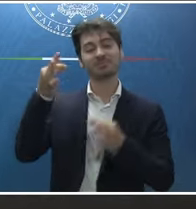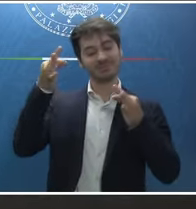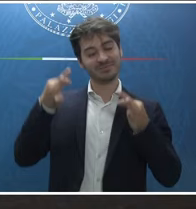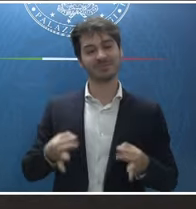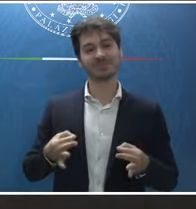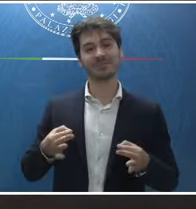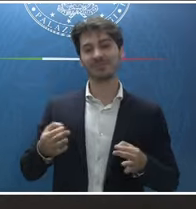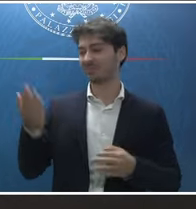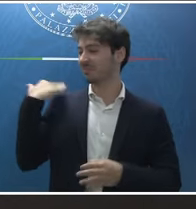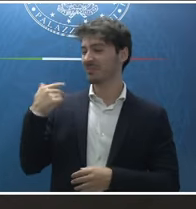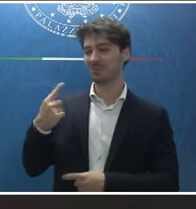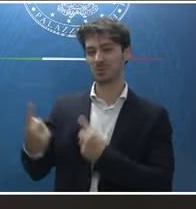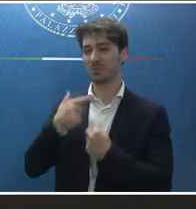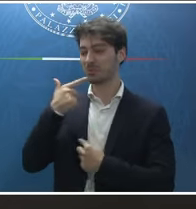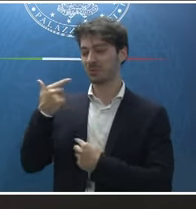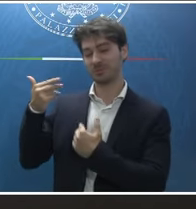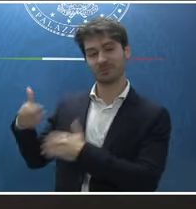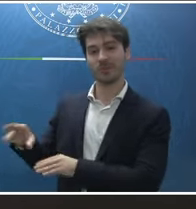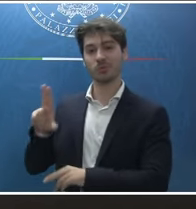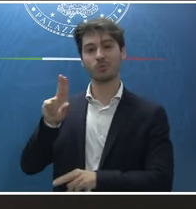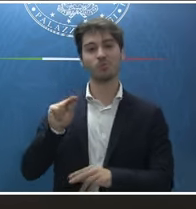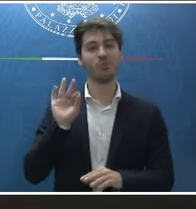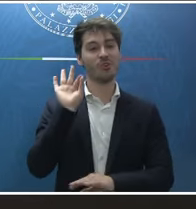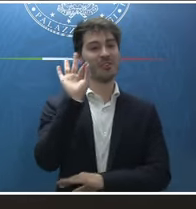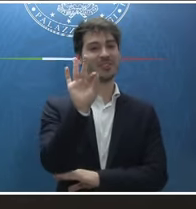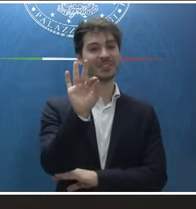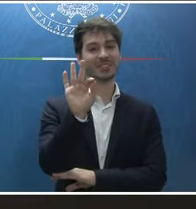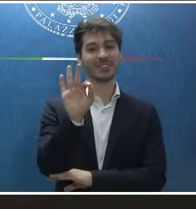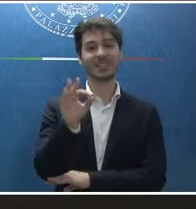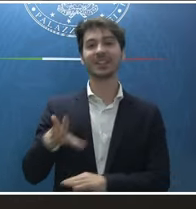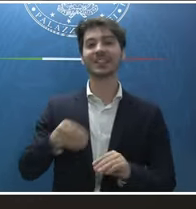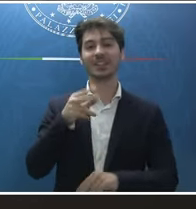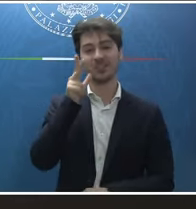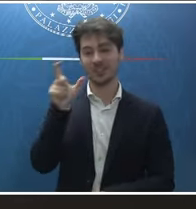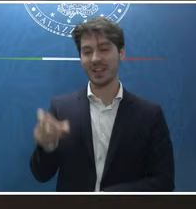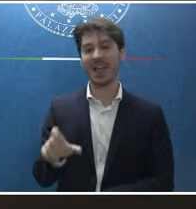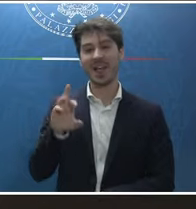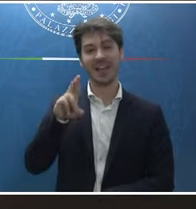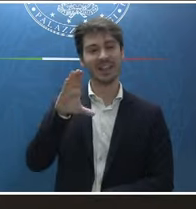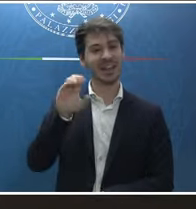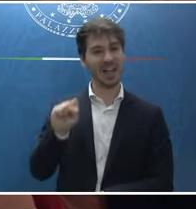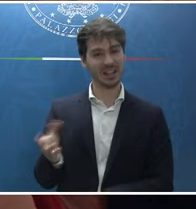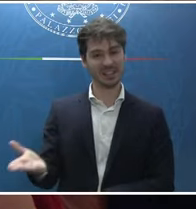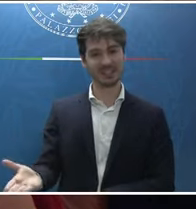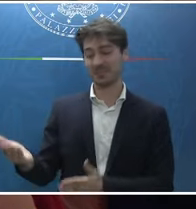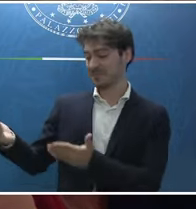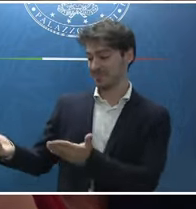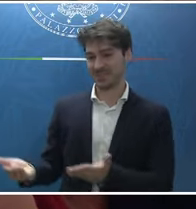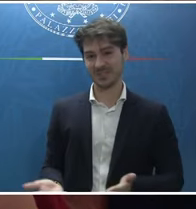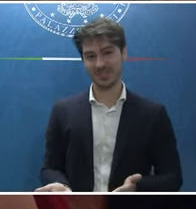di questo tunnel verso una luce. Cominciamo subito da Erika. Erika, prego, benvenuta.